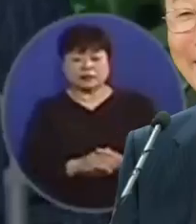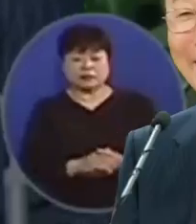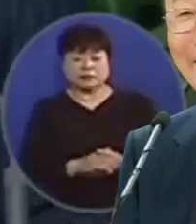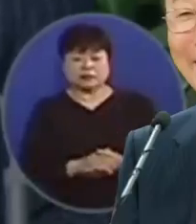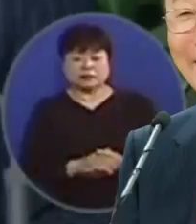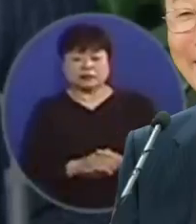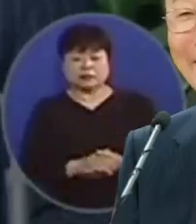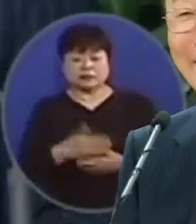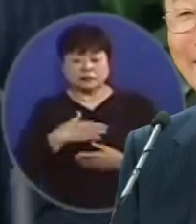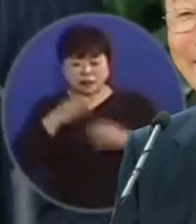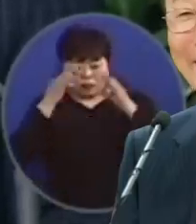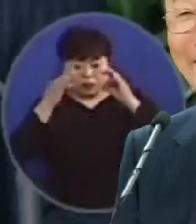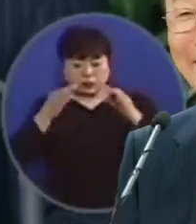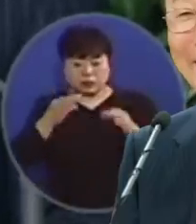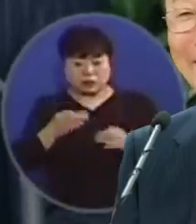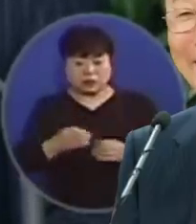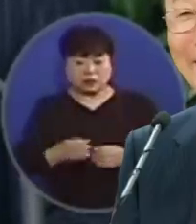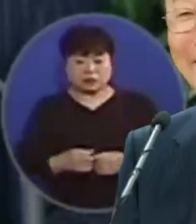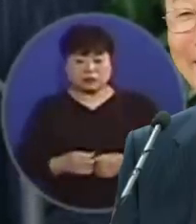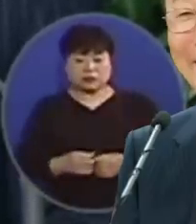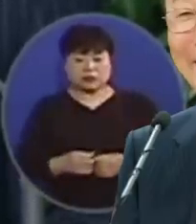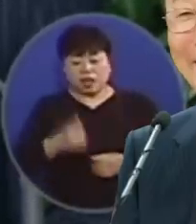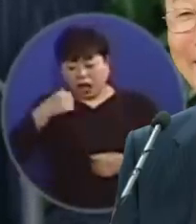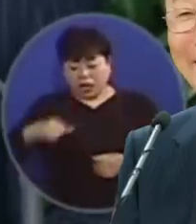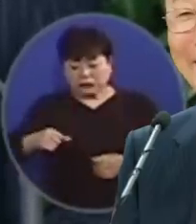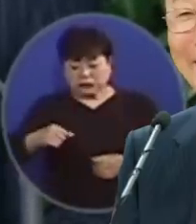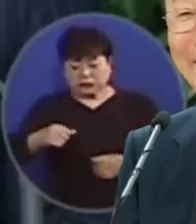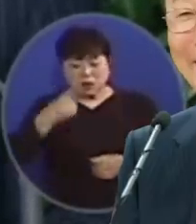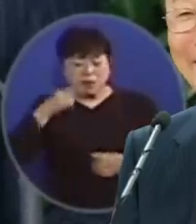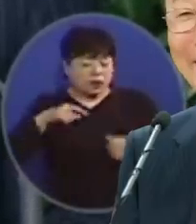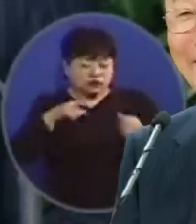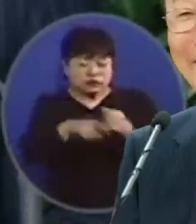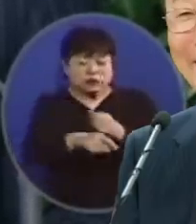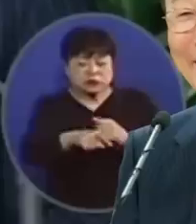알아보니까 바로 자기를 독살한 분이 자기의 아들이라.